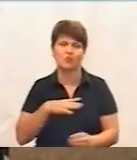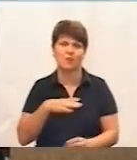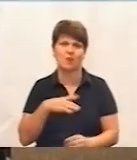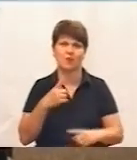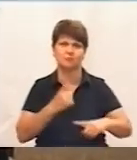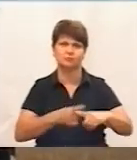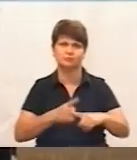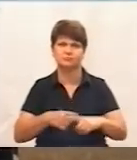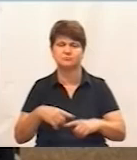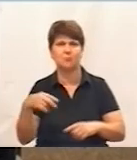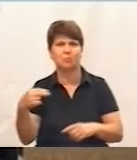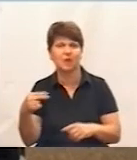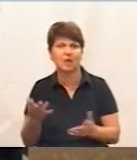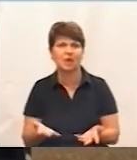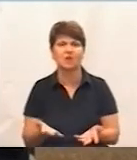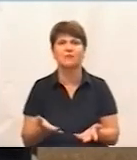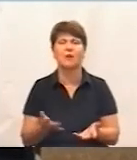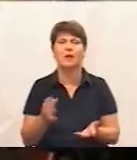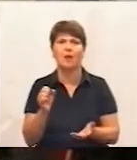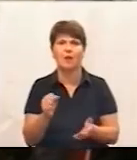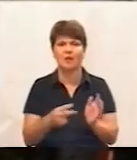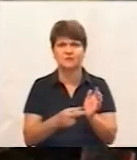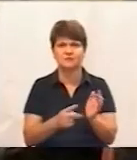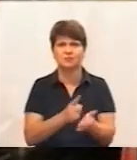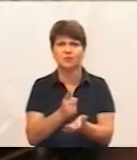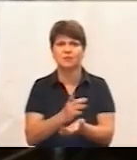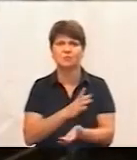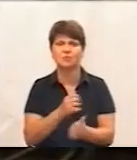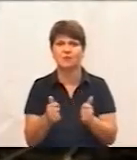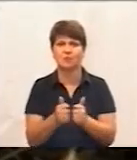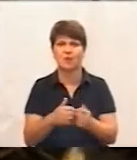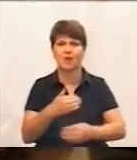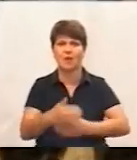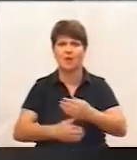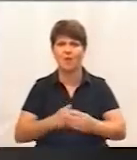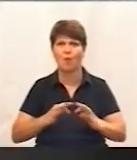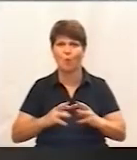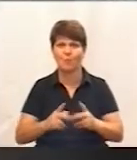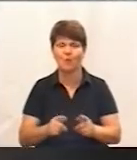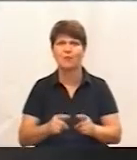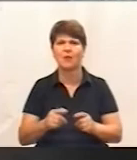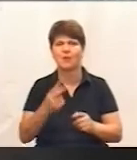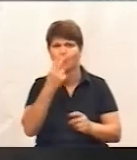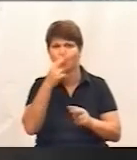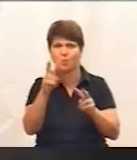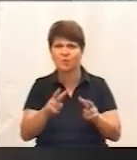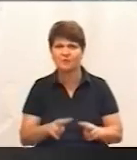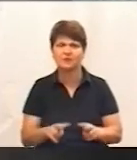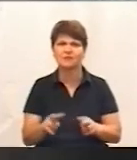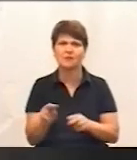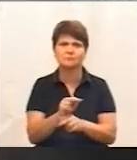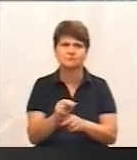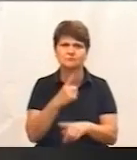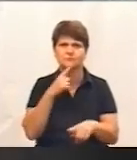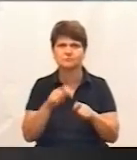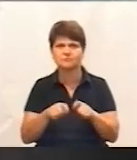бувають всякі. Вже десь в часа 7 ти вже повинен бути коло комбайна, обійти його, обдути, змастити, подивитися.